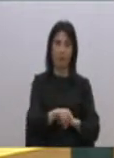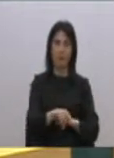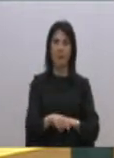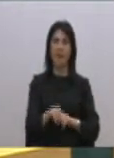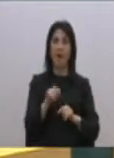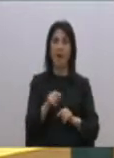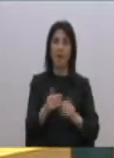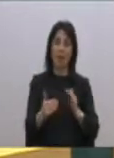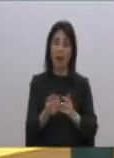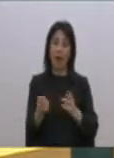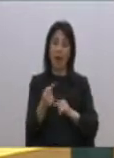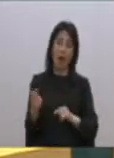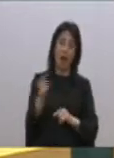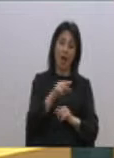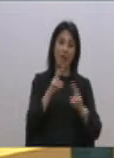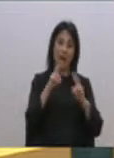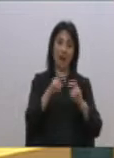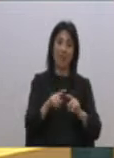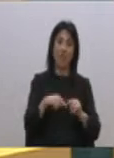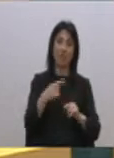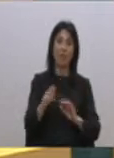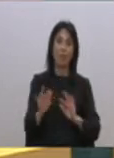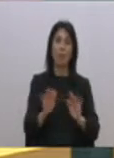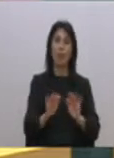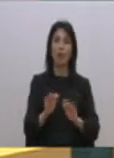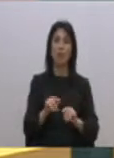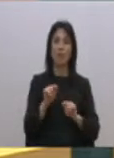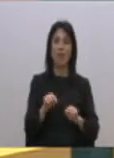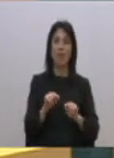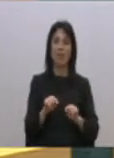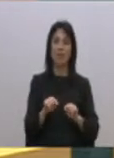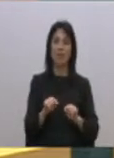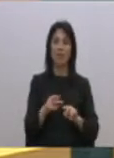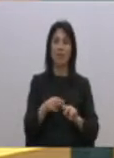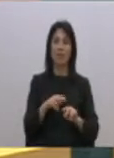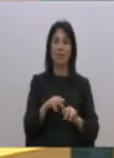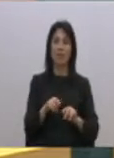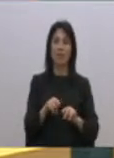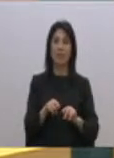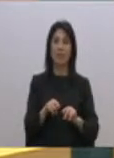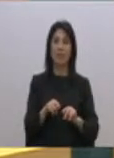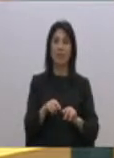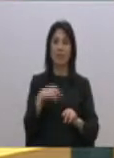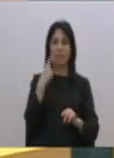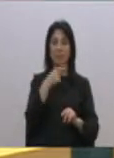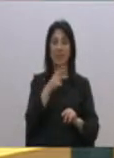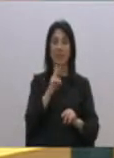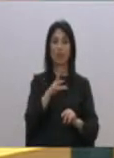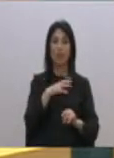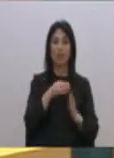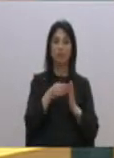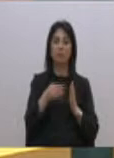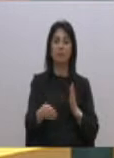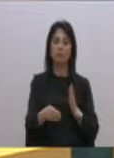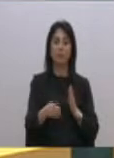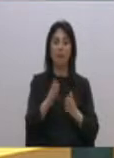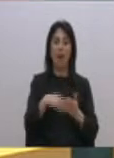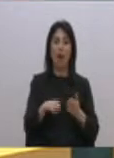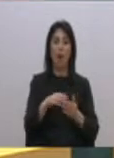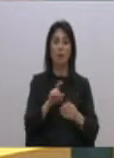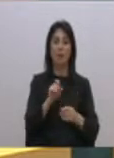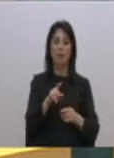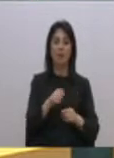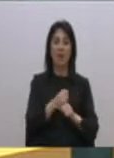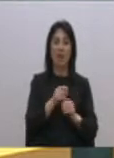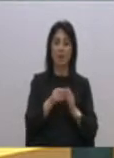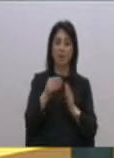აი იმ ხელახლა განხილვებში და შემდგომ პროცედურებში აი ეს პირი, ვის გამოც გაუქმდა და ვინ